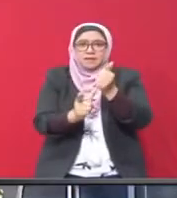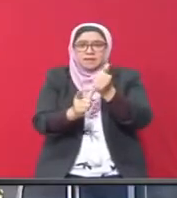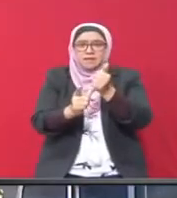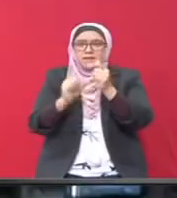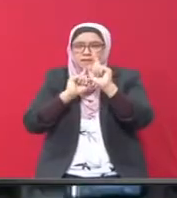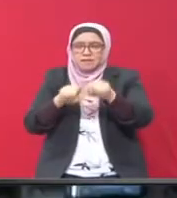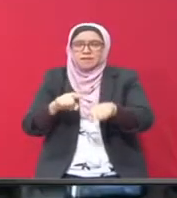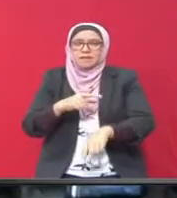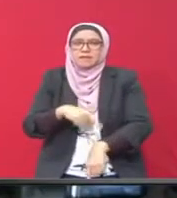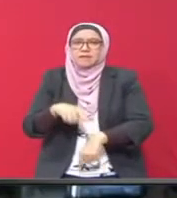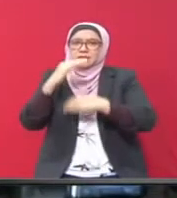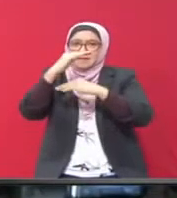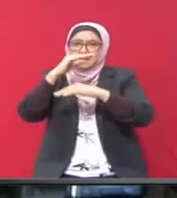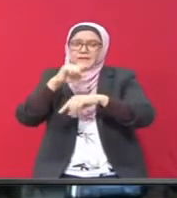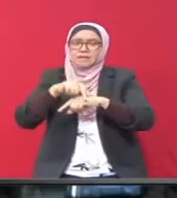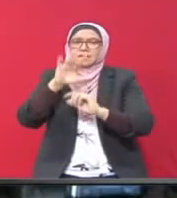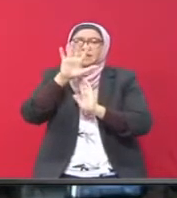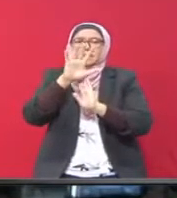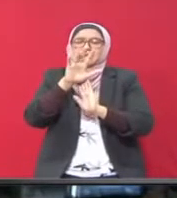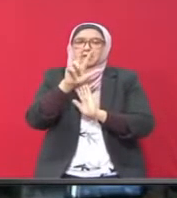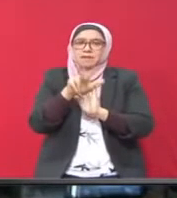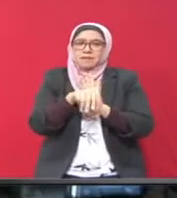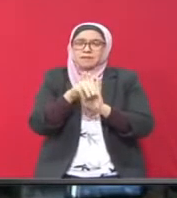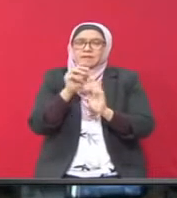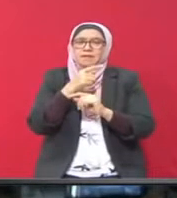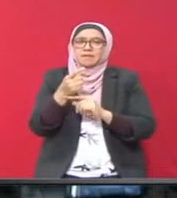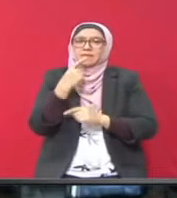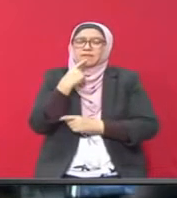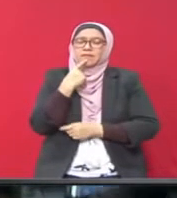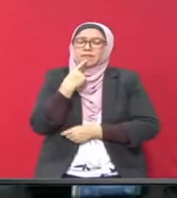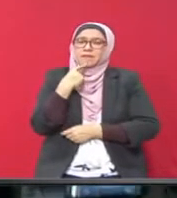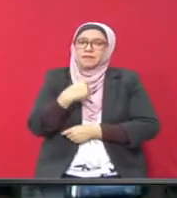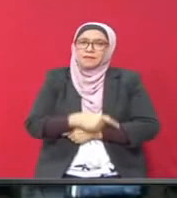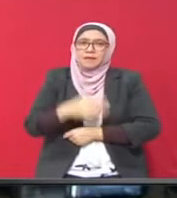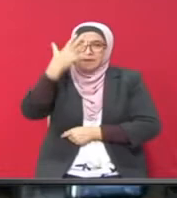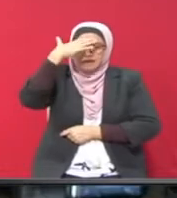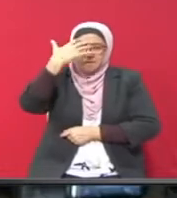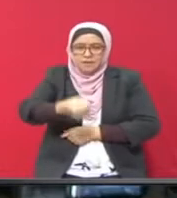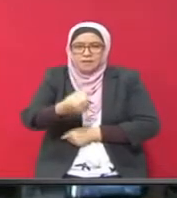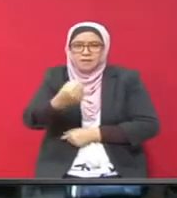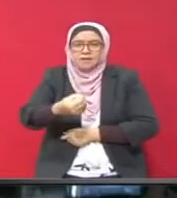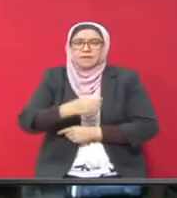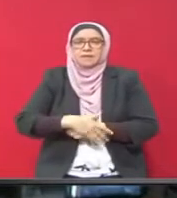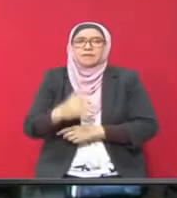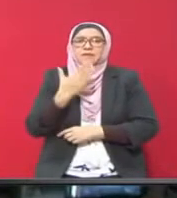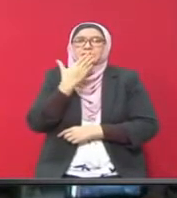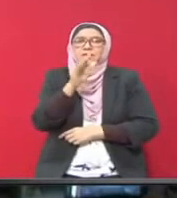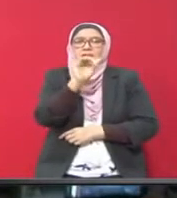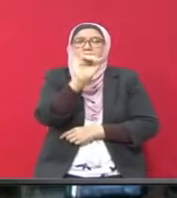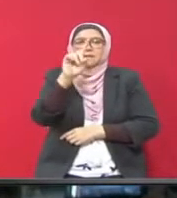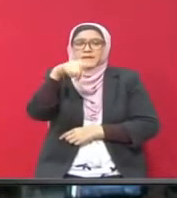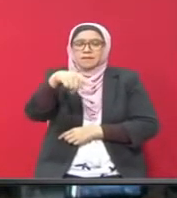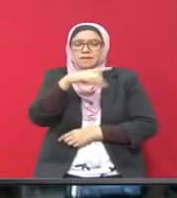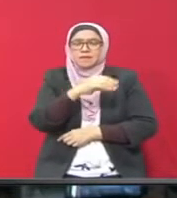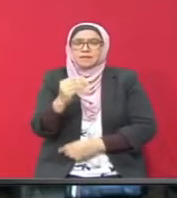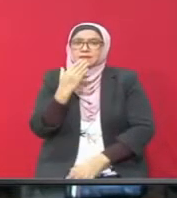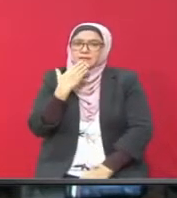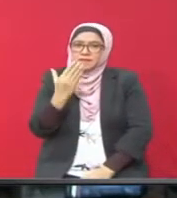9round wassalamu'alaikum warahmatullahi wabarakatuh tunggal c.net petugas Eyang Bomat